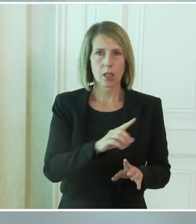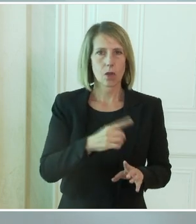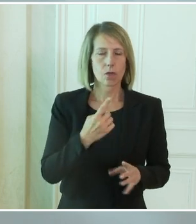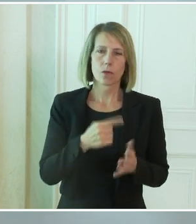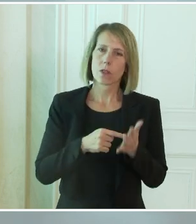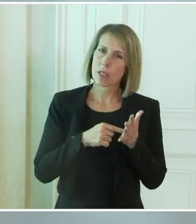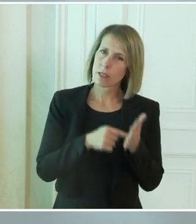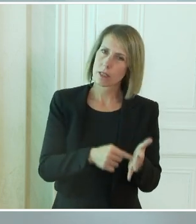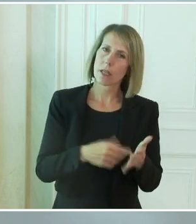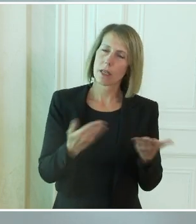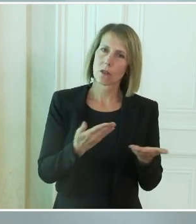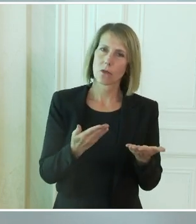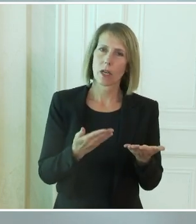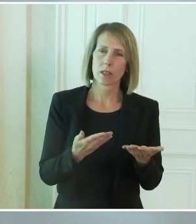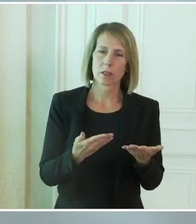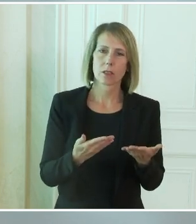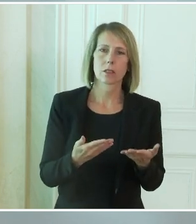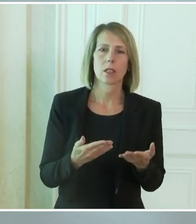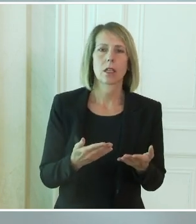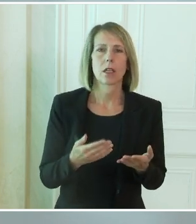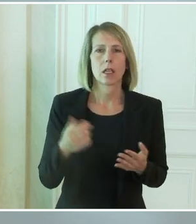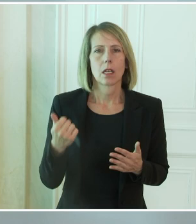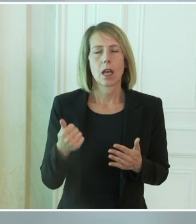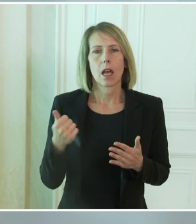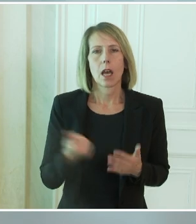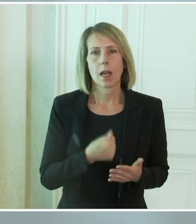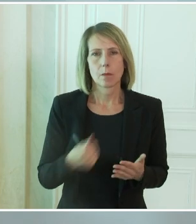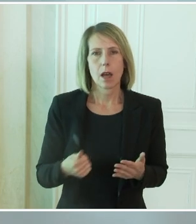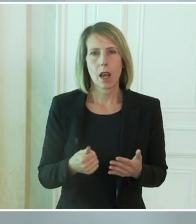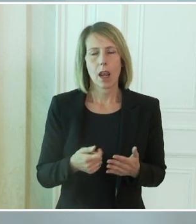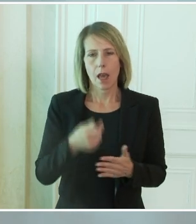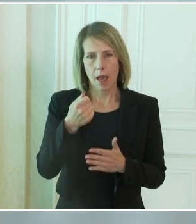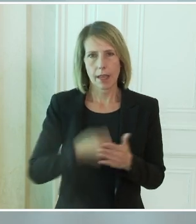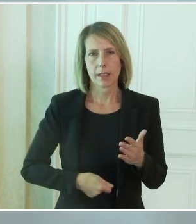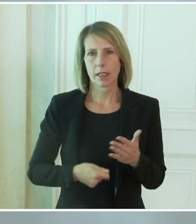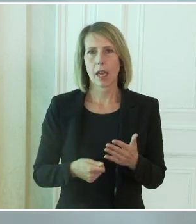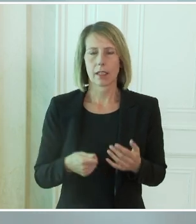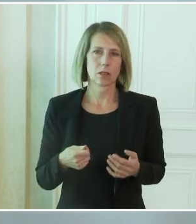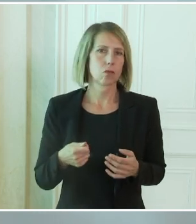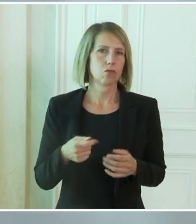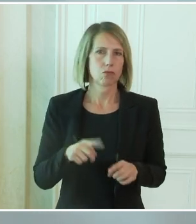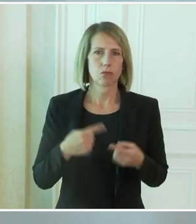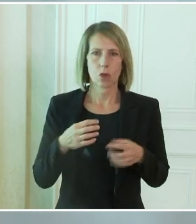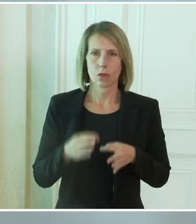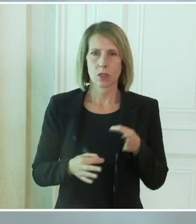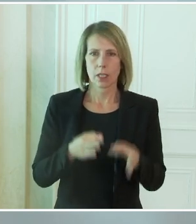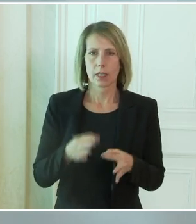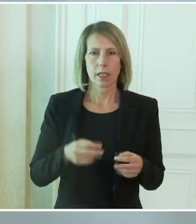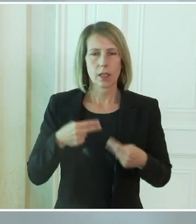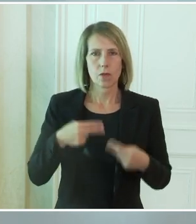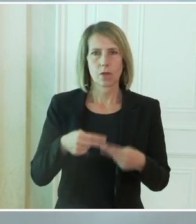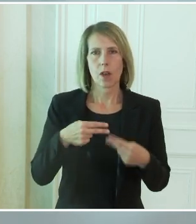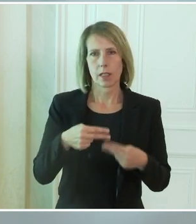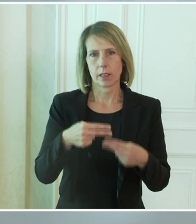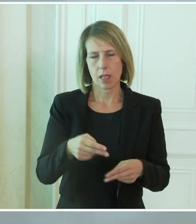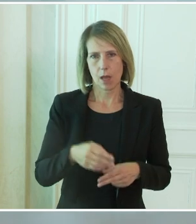demonstrieren auch einmalige Einigkeit in unseren weiteren strategischen